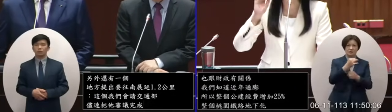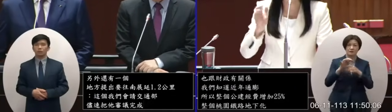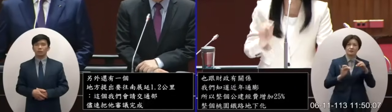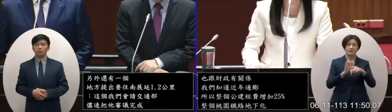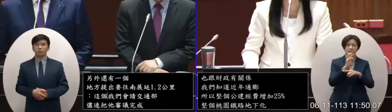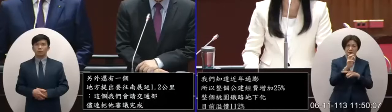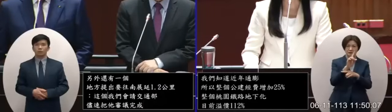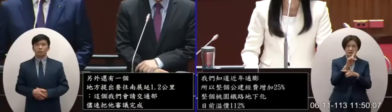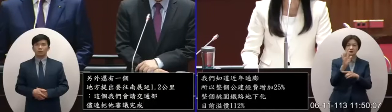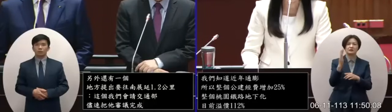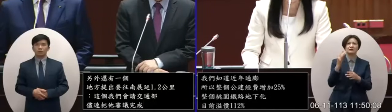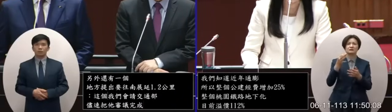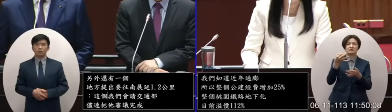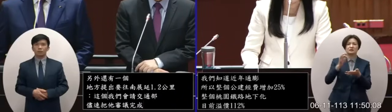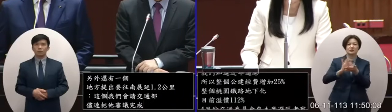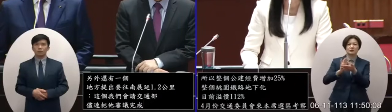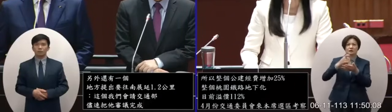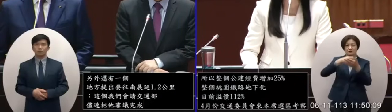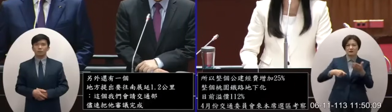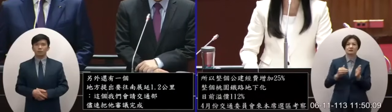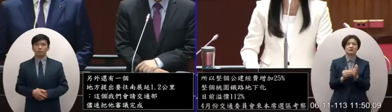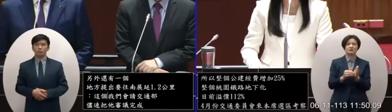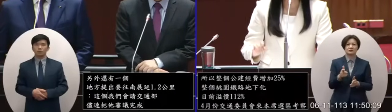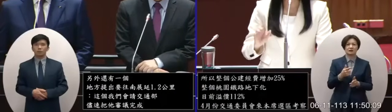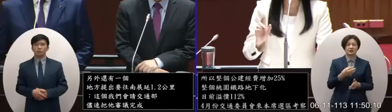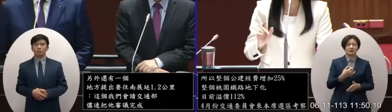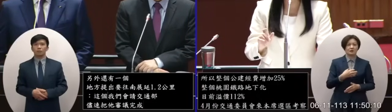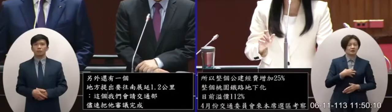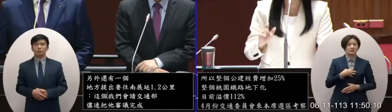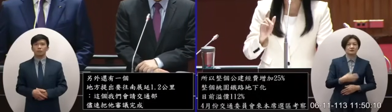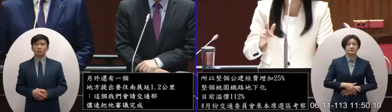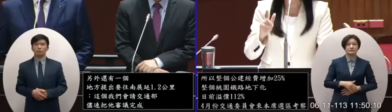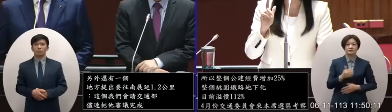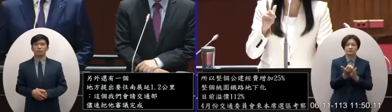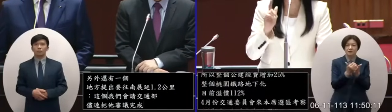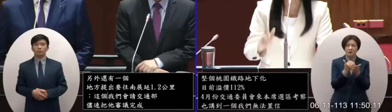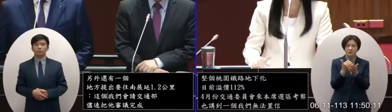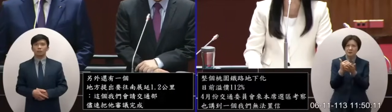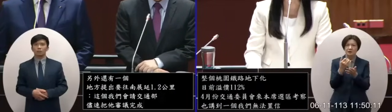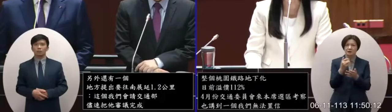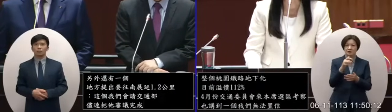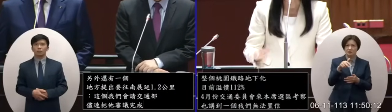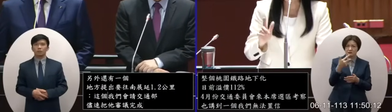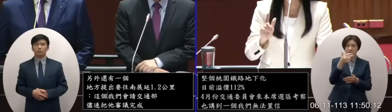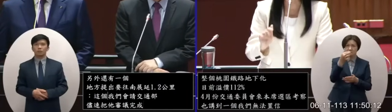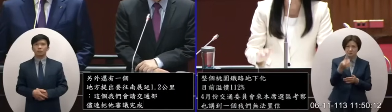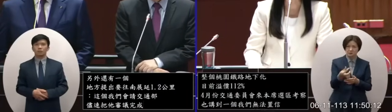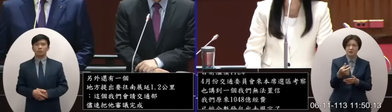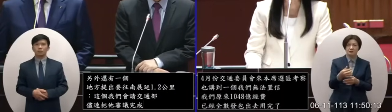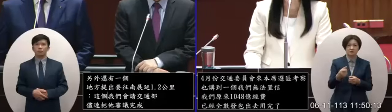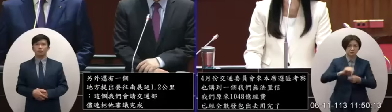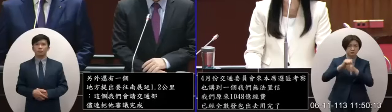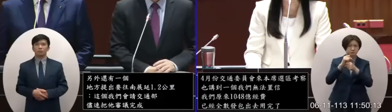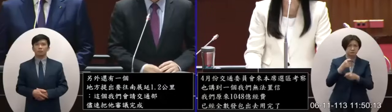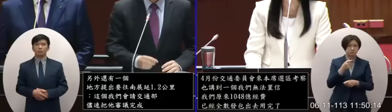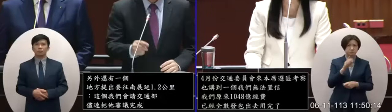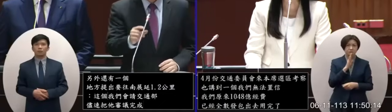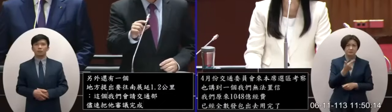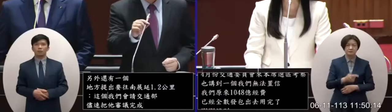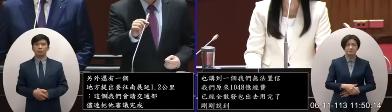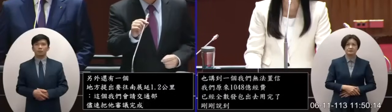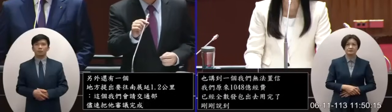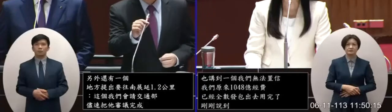31%，钱全部用完了，这太可怕了。所以呢，我们现在预估大概还要在700亿的预算，是对的吗？还要在